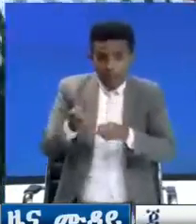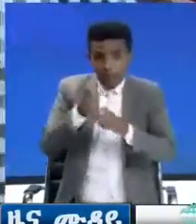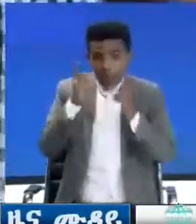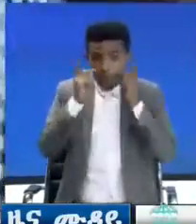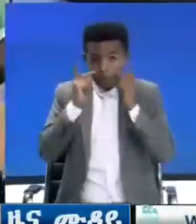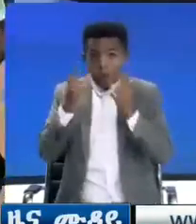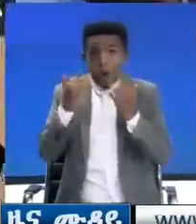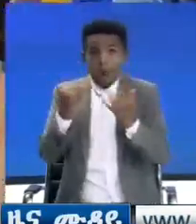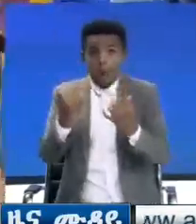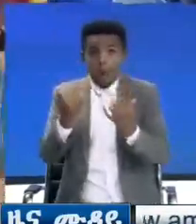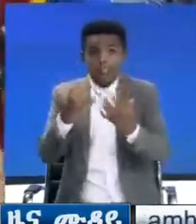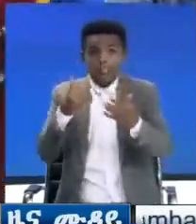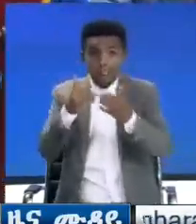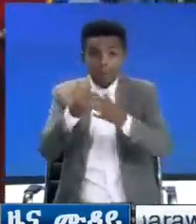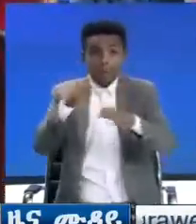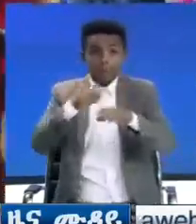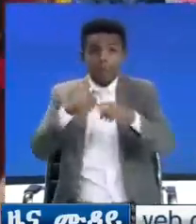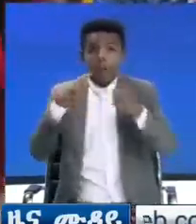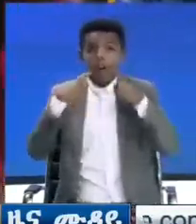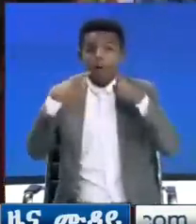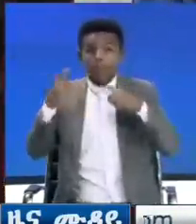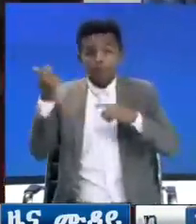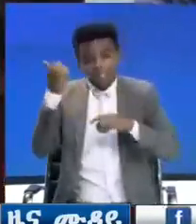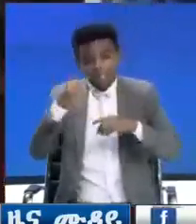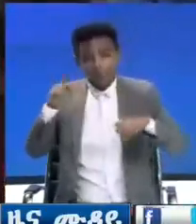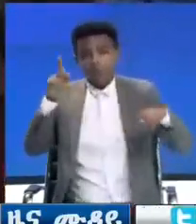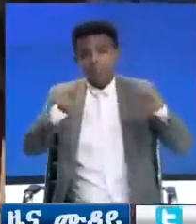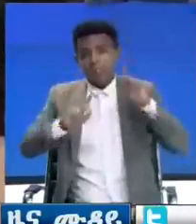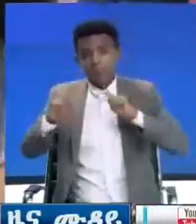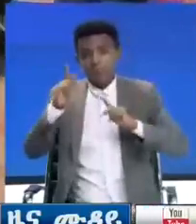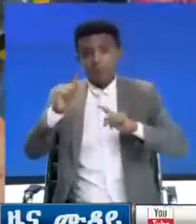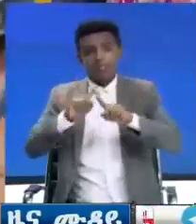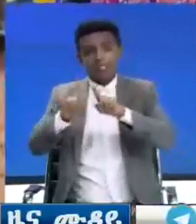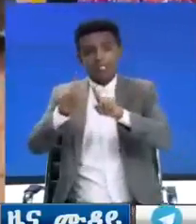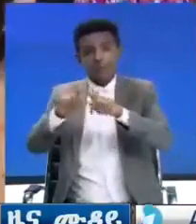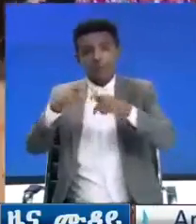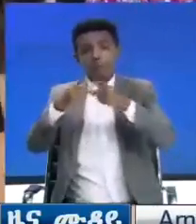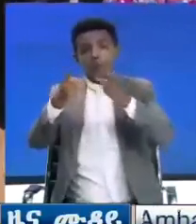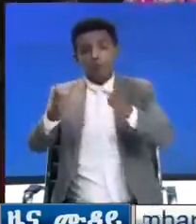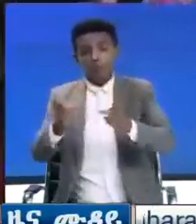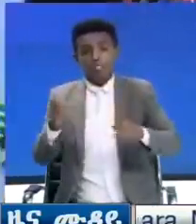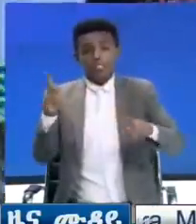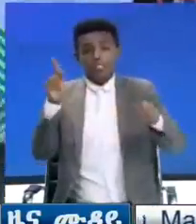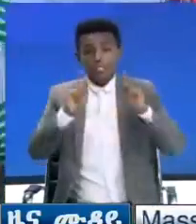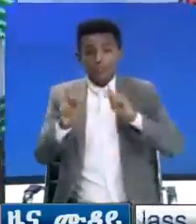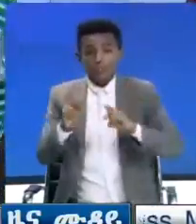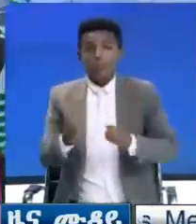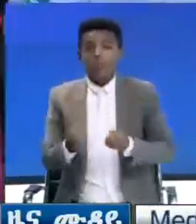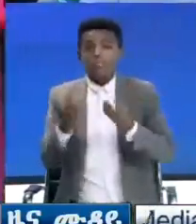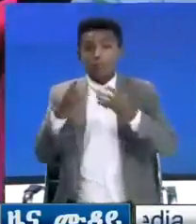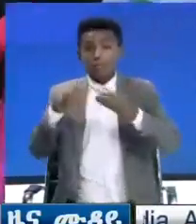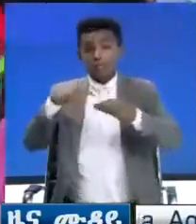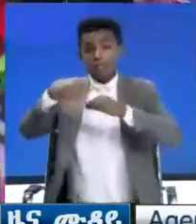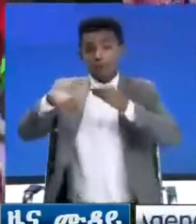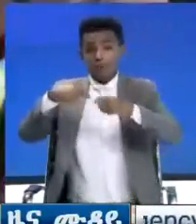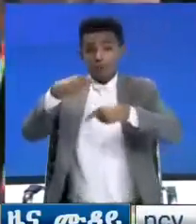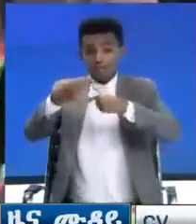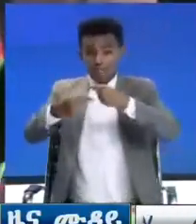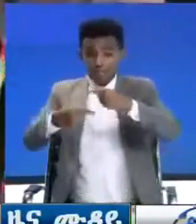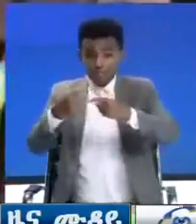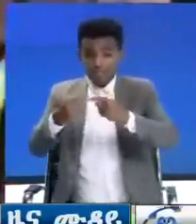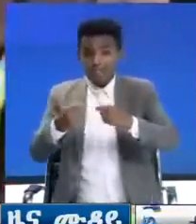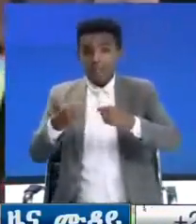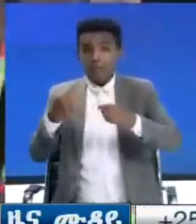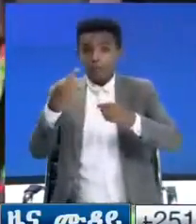የወጣው አዋጅ ማንኛውም ማህበረሰብ ወደ ተለያዩ ቦታዎችና ሰው ወይም ህዝብ በሚበዛባቸው አካባቢዎች ሲሄድ